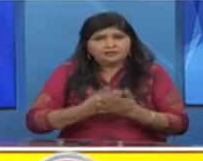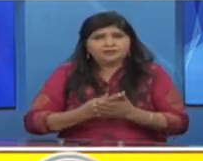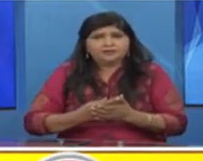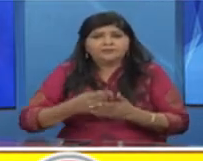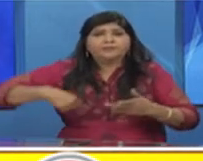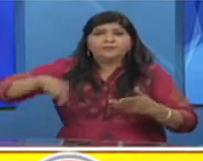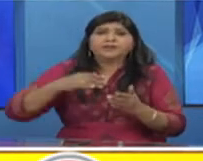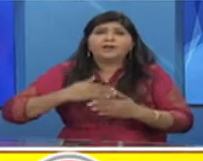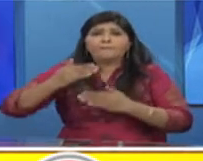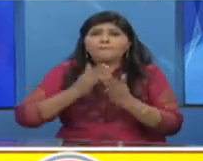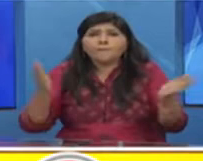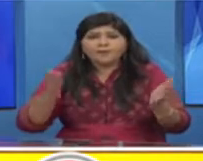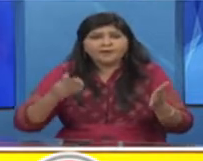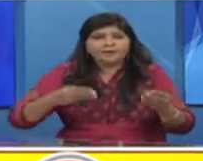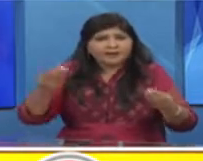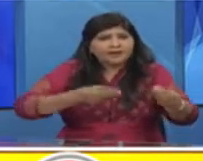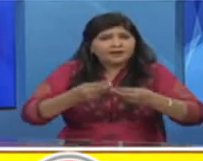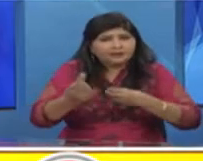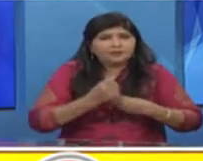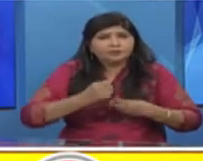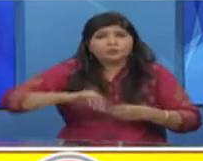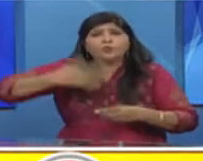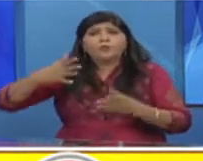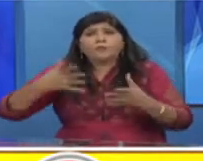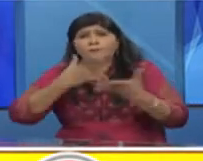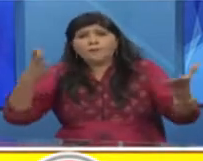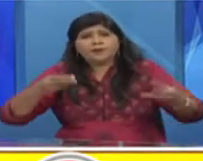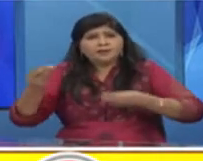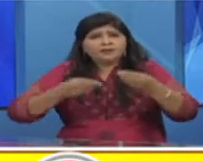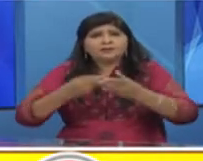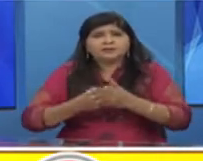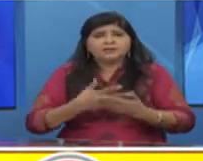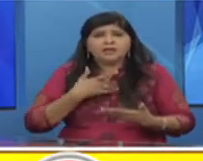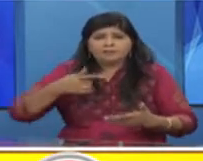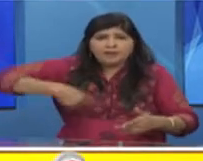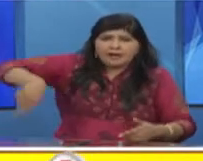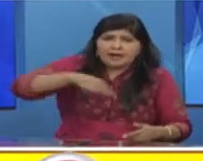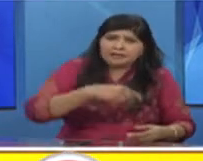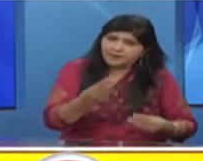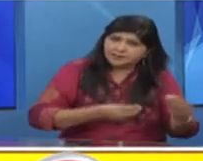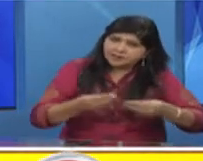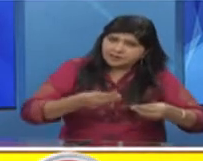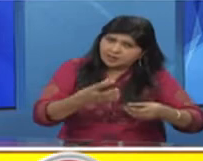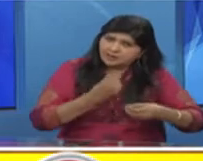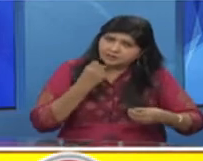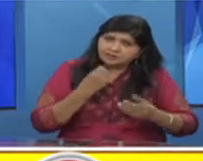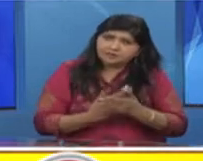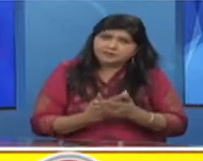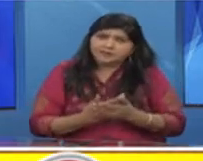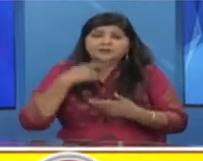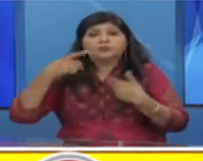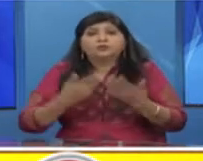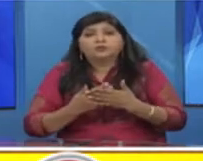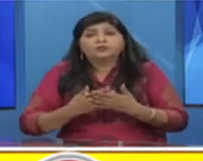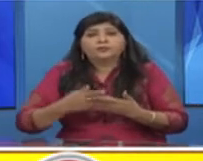है तो जिले तक जाने की जरूरत नहीं। जितना ज्यादा हम अपने लोकल चीजें खरीदने का प्रयास